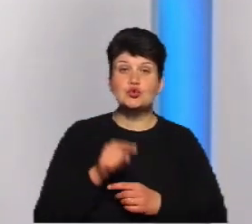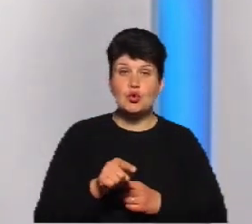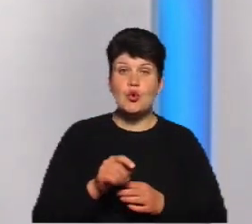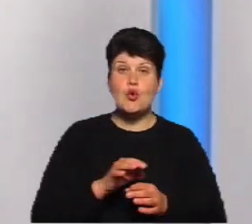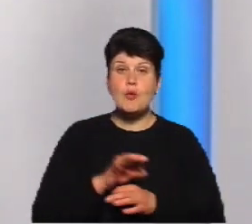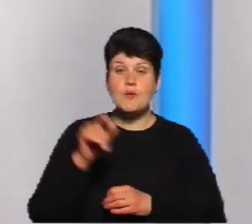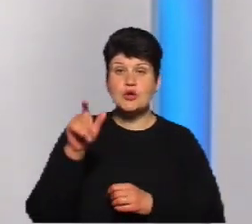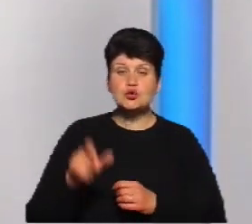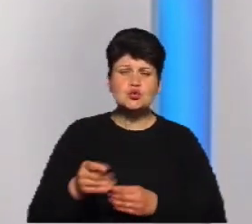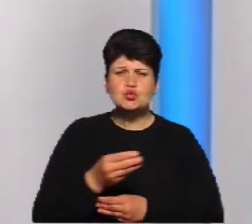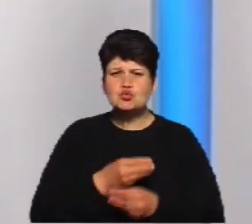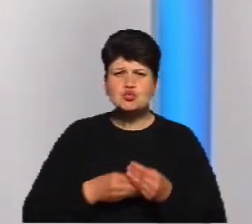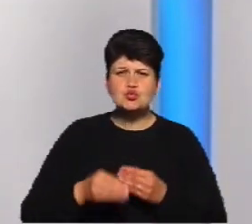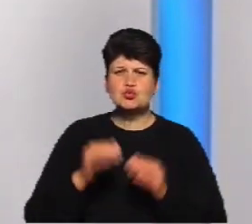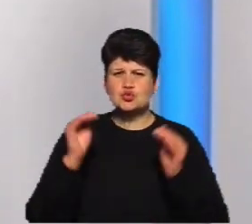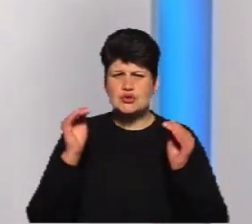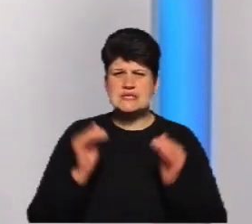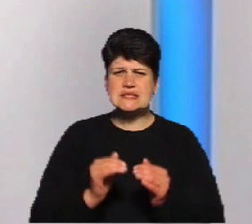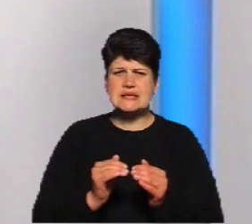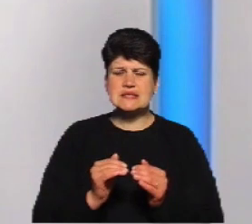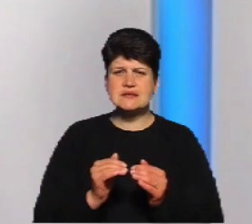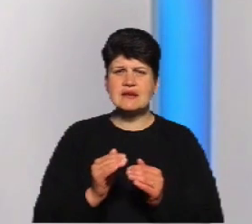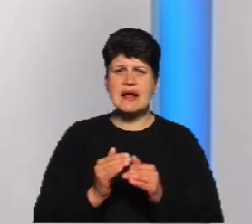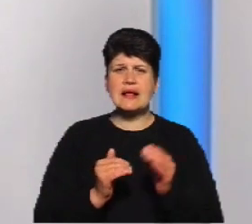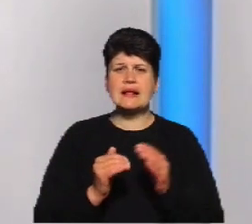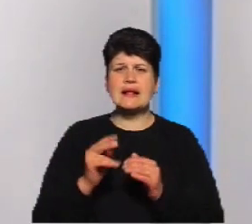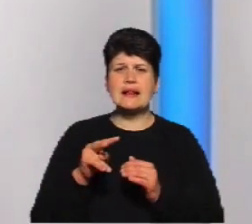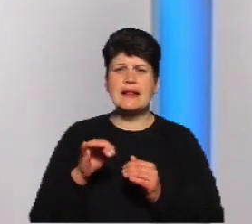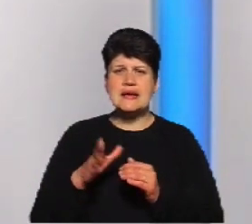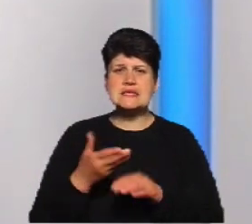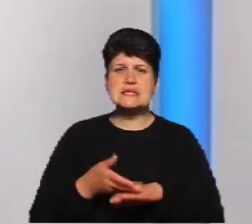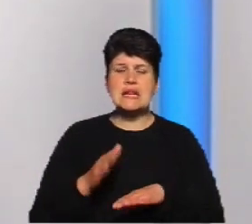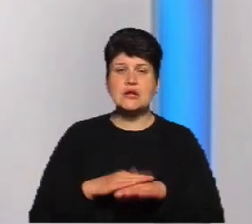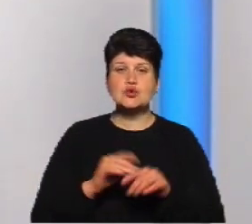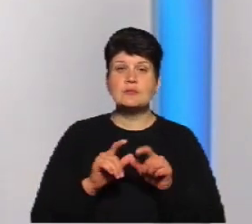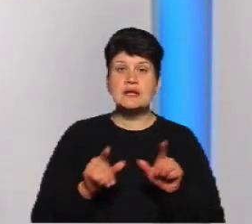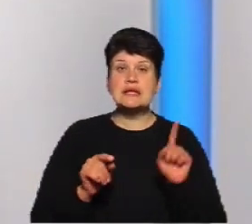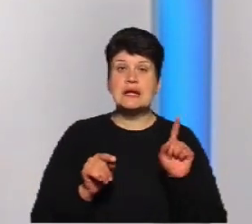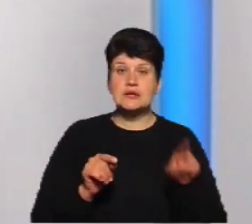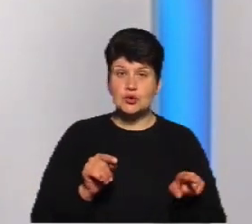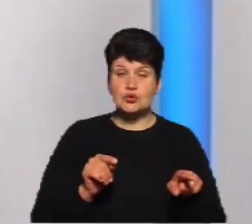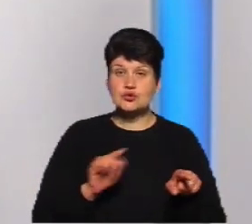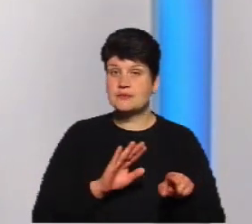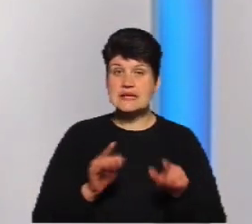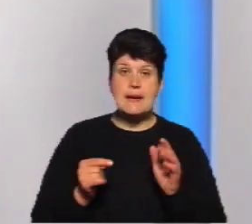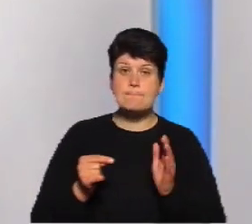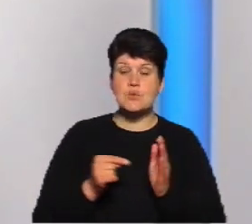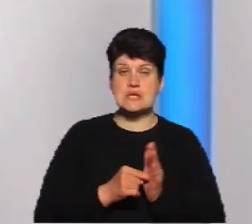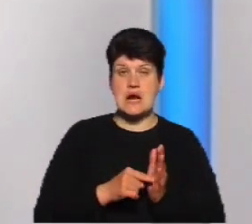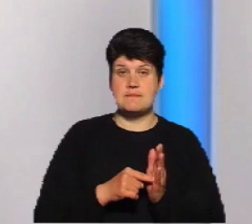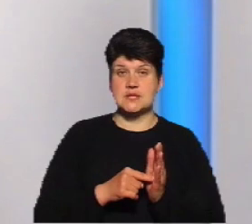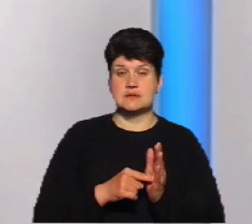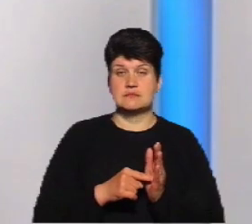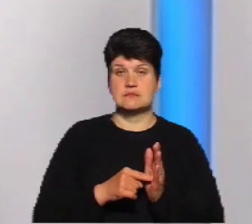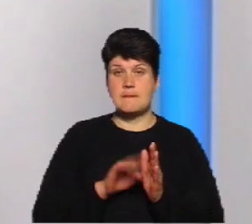штучно знизив клас складності об'єкта для того, щоб не потрапити під